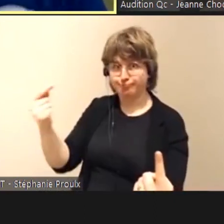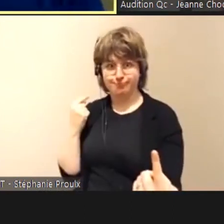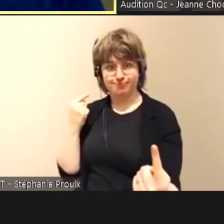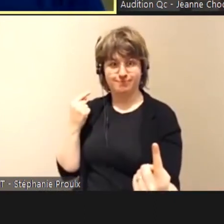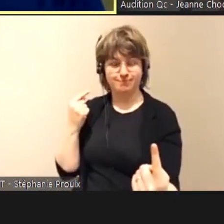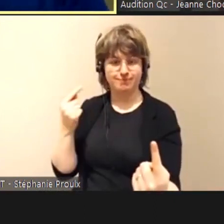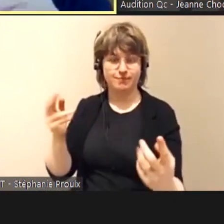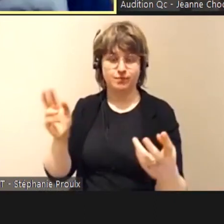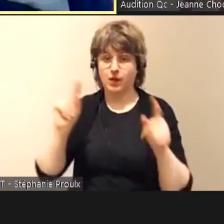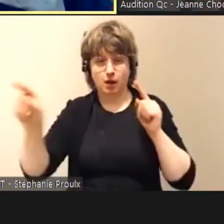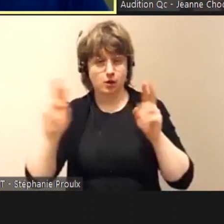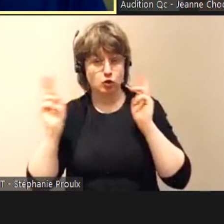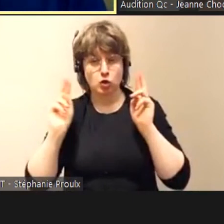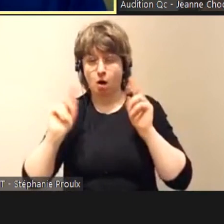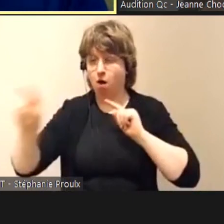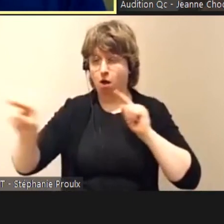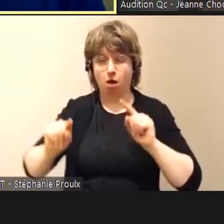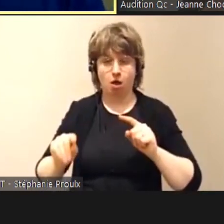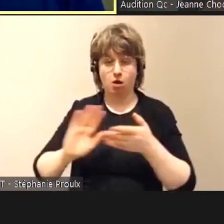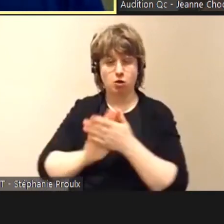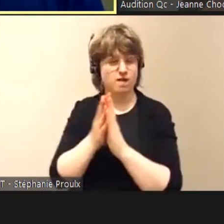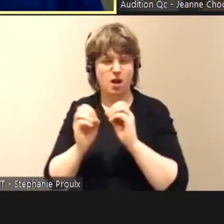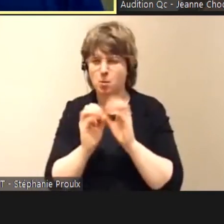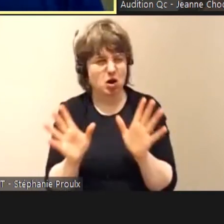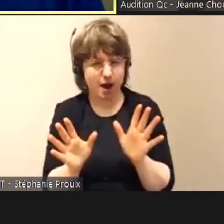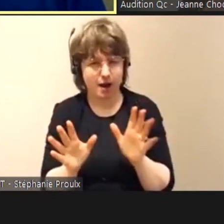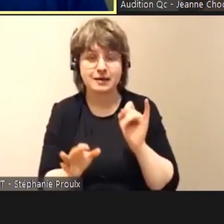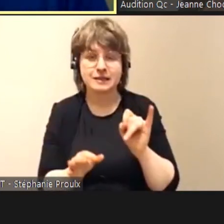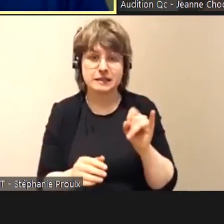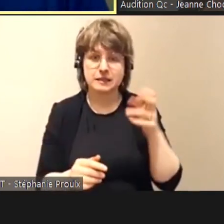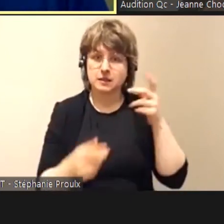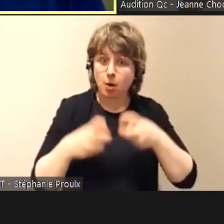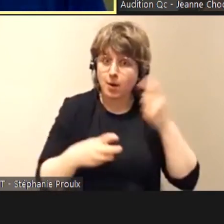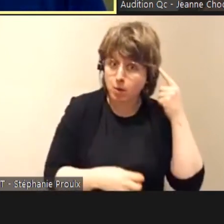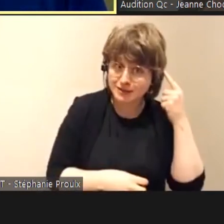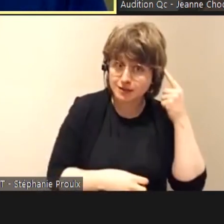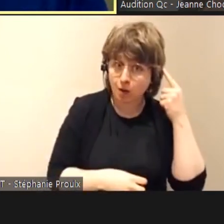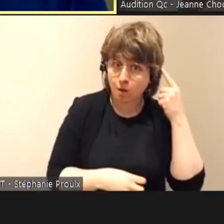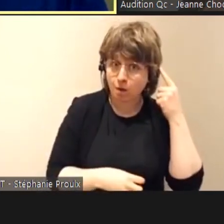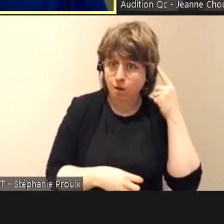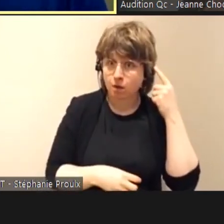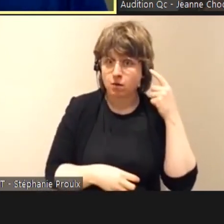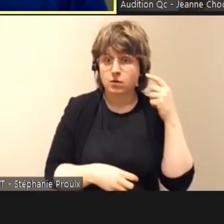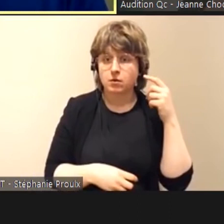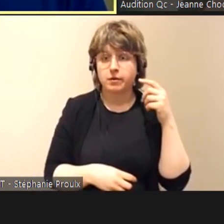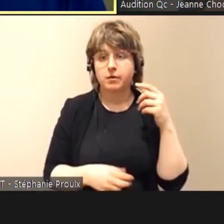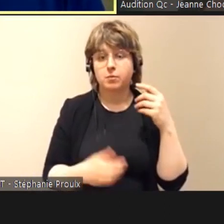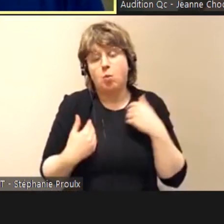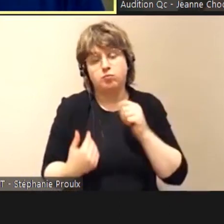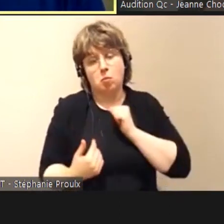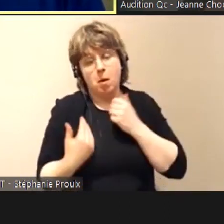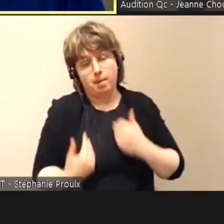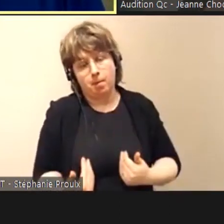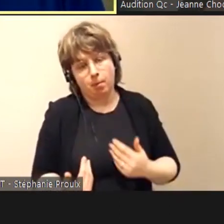des sons qui sont moins clairs. Alors oui, si on a de la difficulté à entendre et si on est un peu, je parle pour